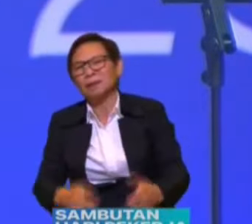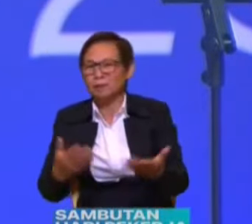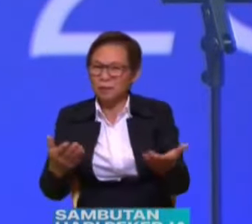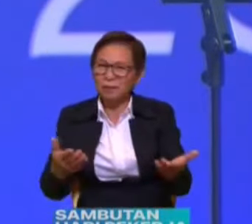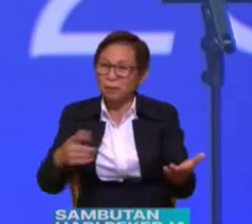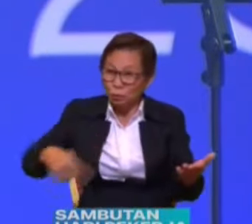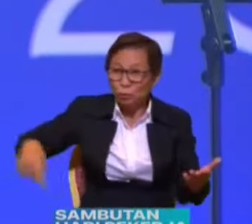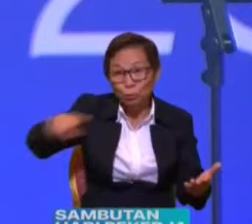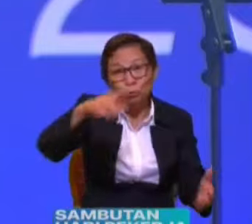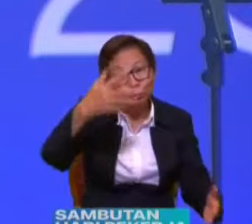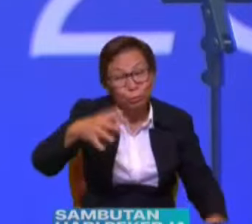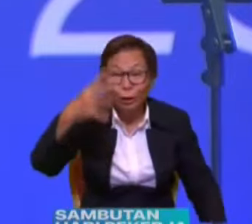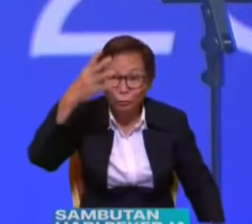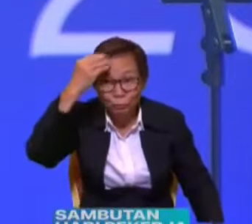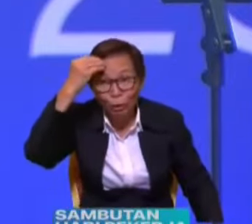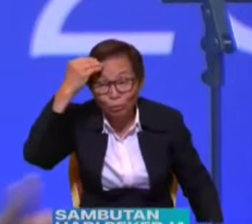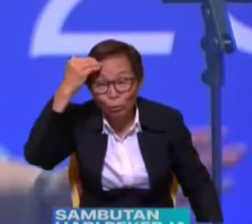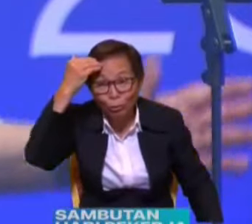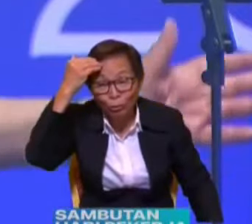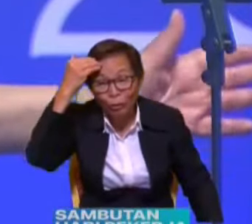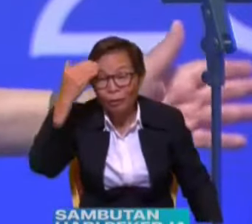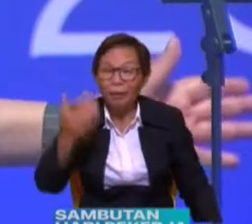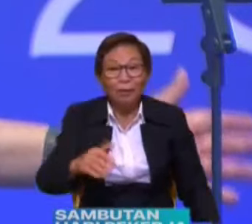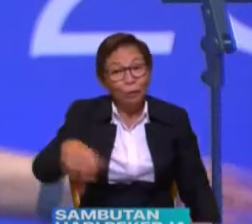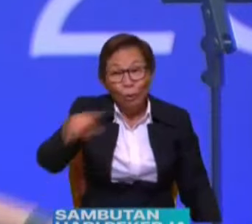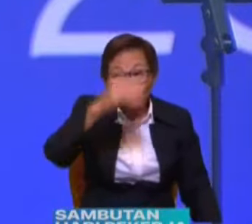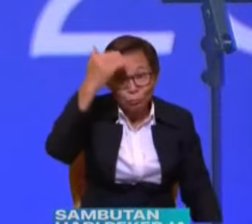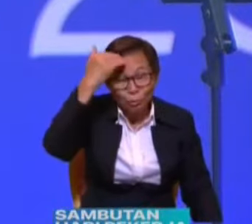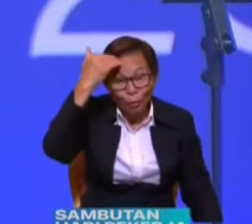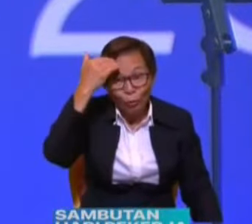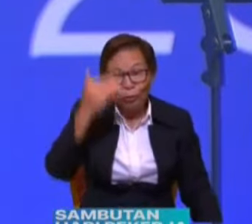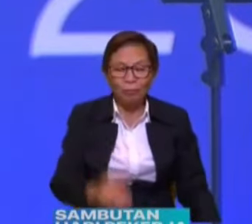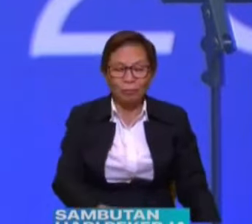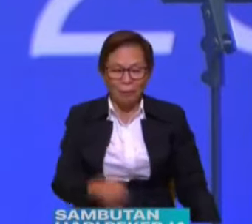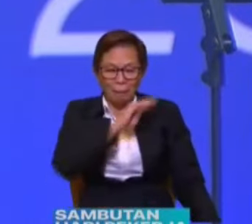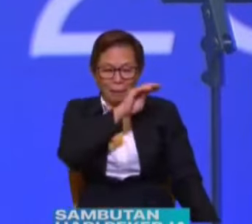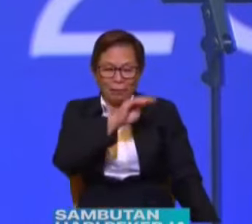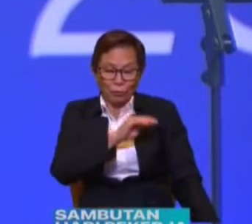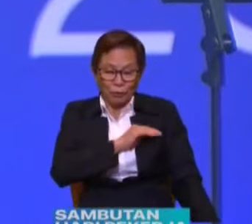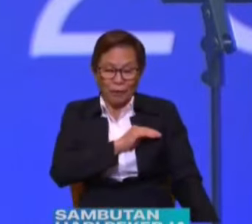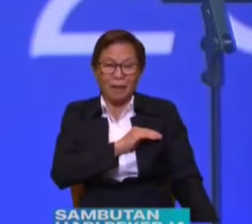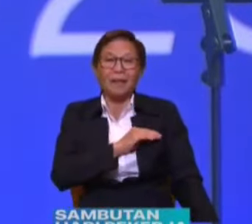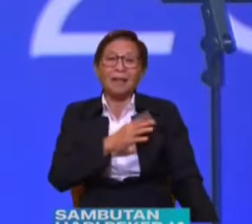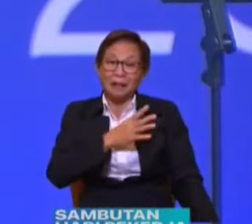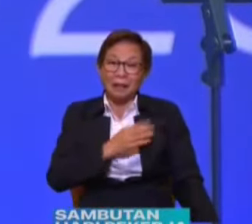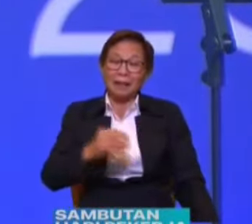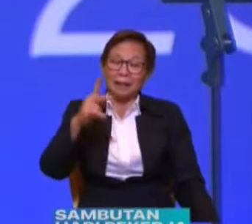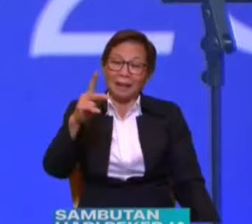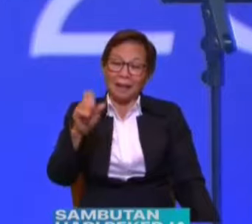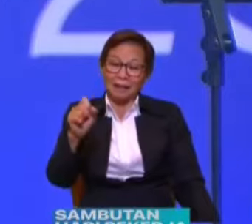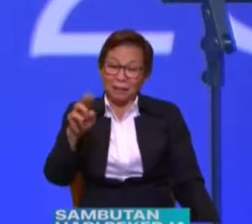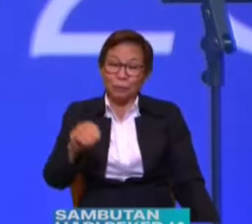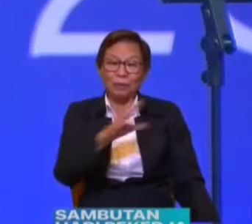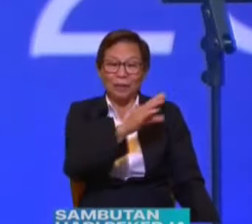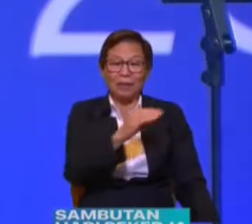ikuti perkara ini dan memang bukan sekadar menteri dan kementerian dengan KSU baru,